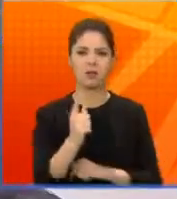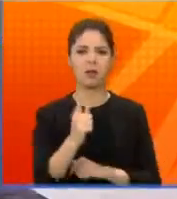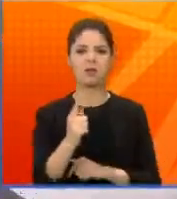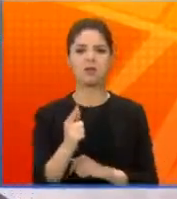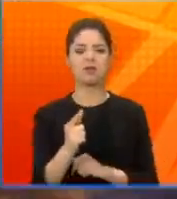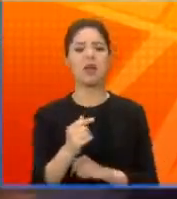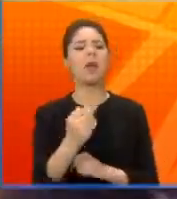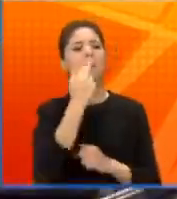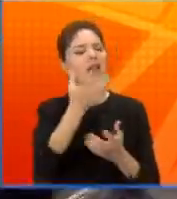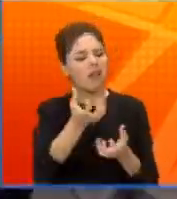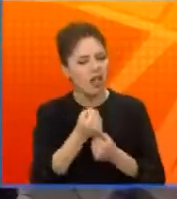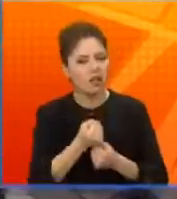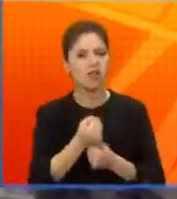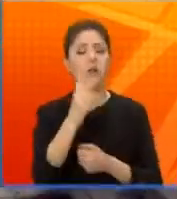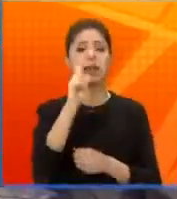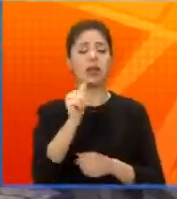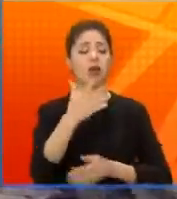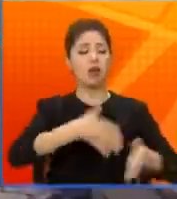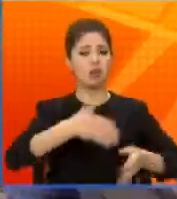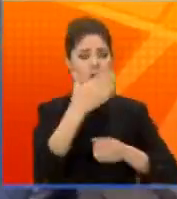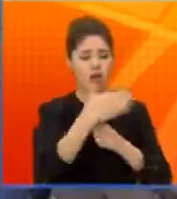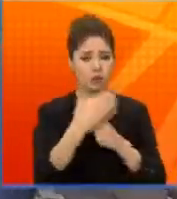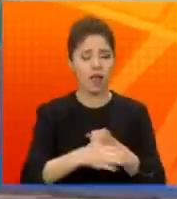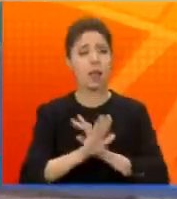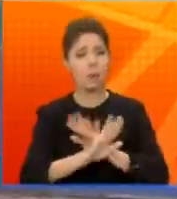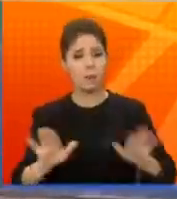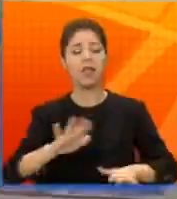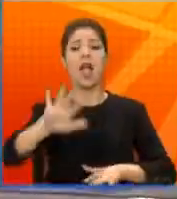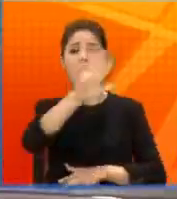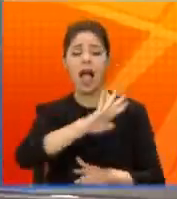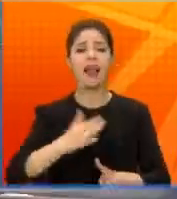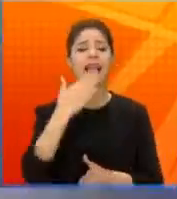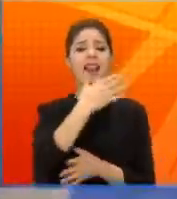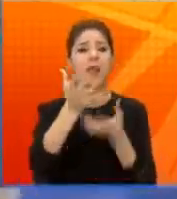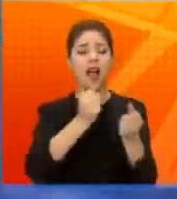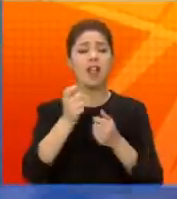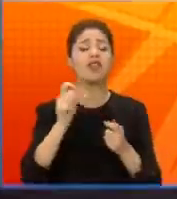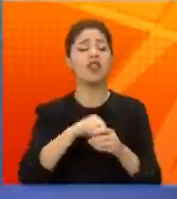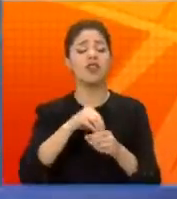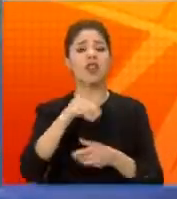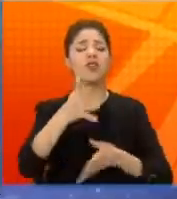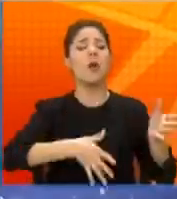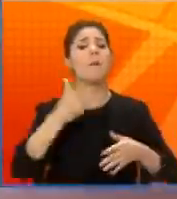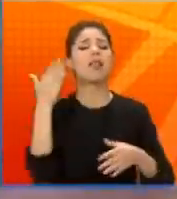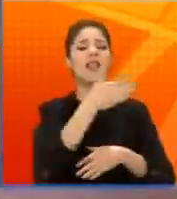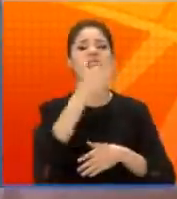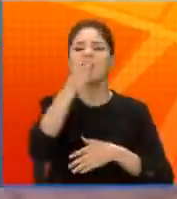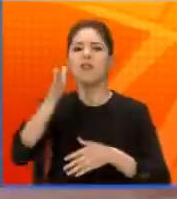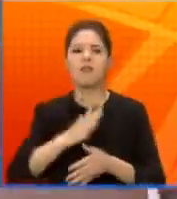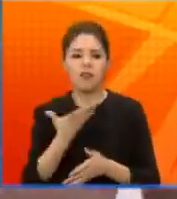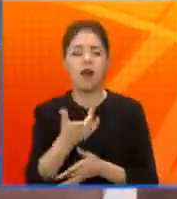alacağım, peynir falan alacağım. İki günlük sokağa çıkma kısıtlaması bitti. Herkes bu kez Ramazan alışverişi için çarşı pazarın yolunu